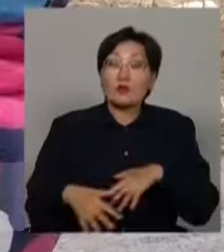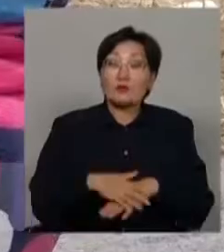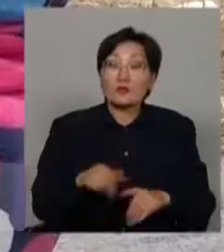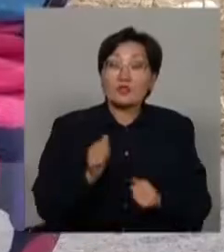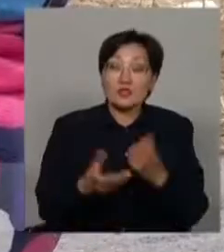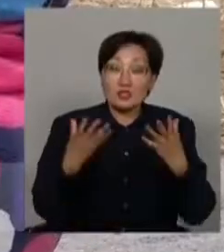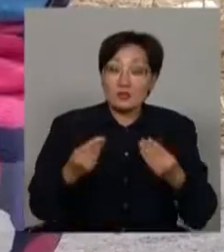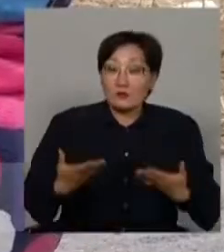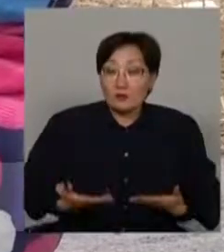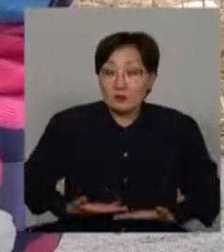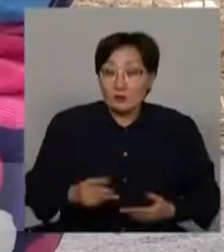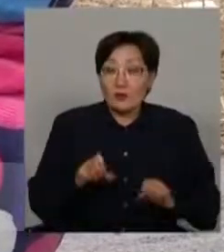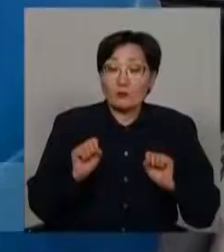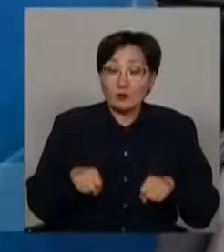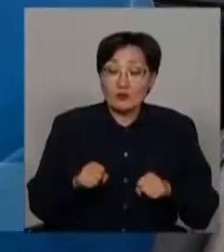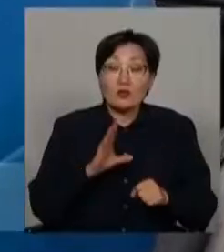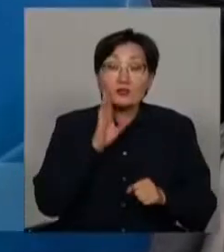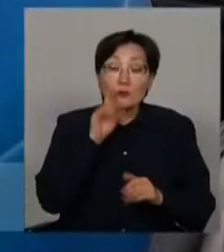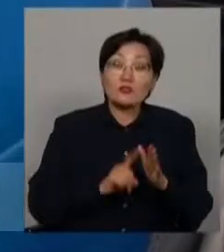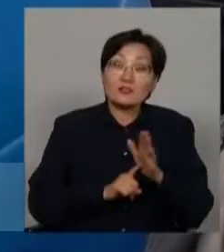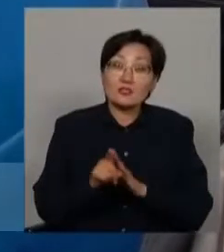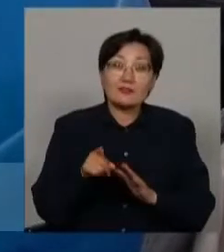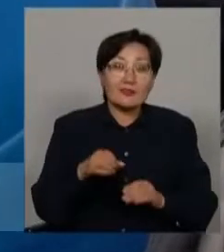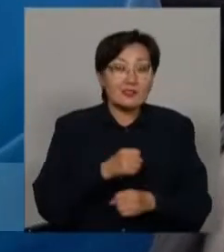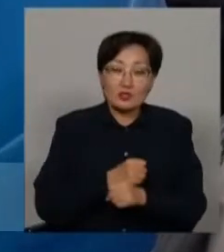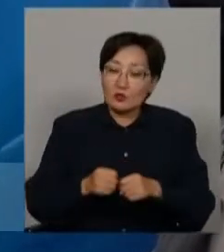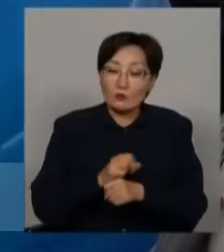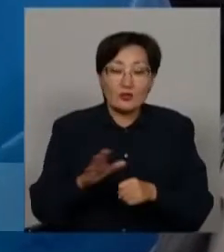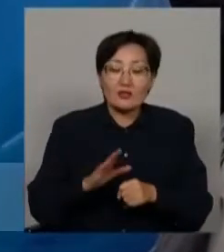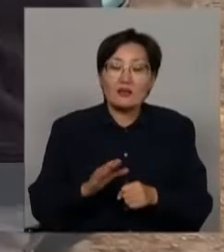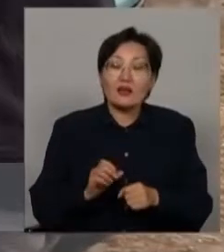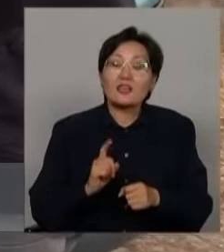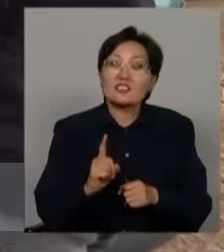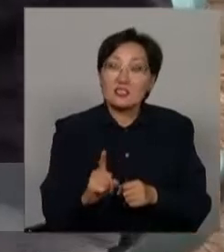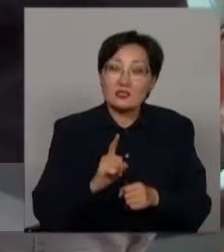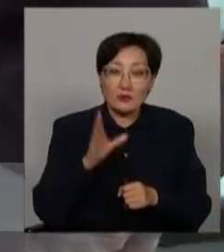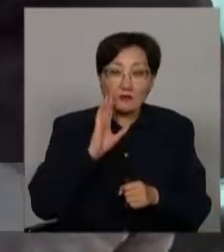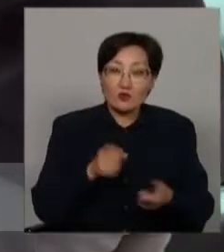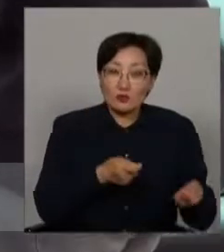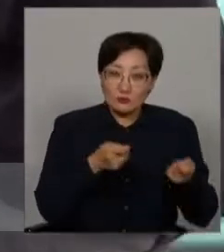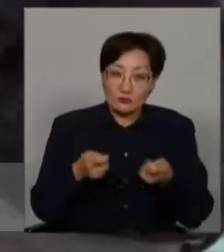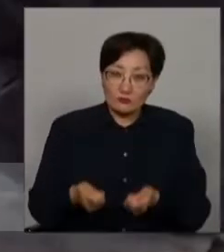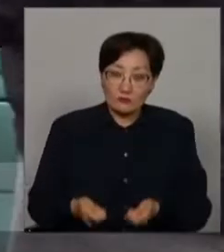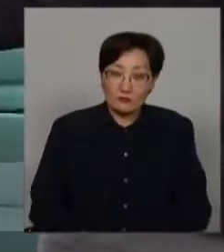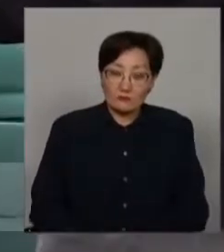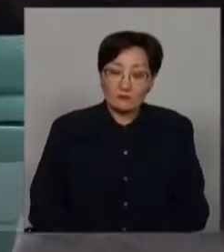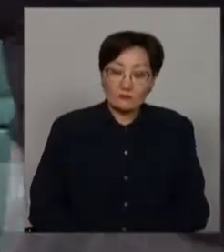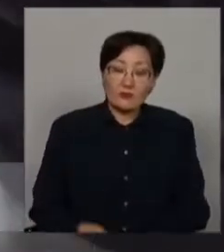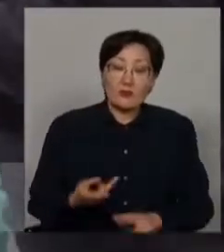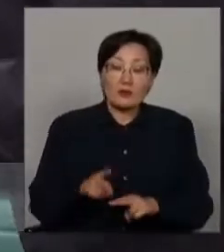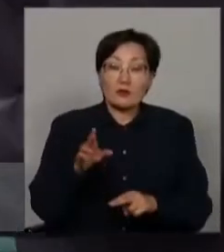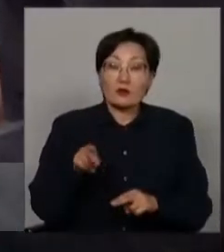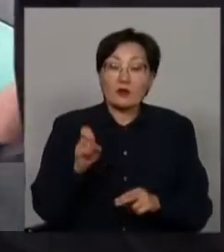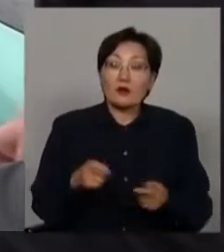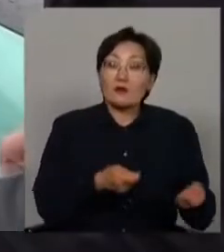день выживают как могут. Утро, как говорится, начинается не с кофе, а с рейса за водой. Как вы воду возите? Это сегодня